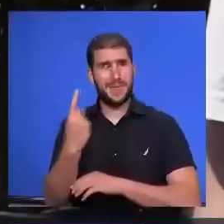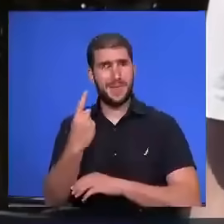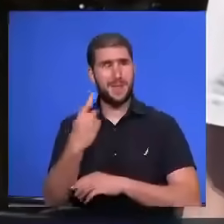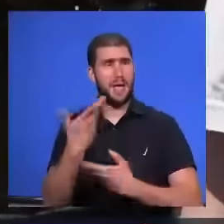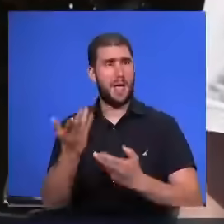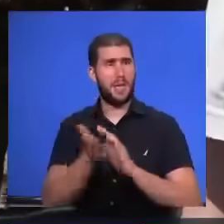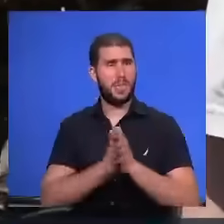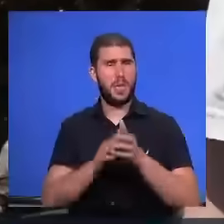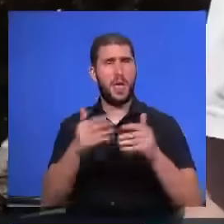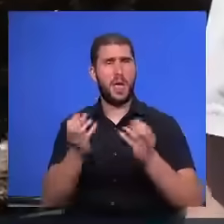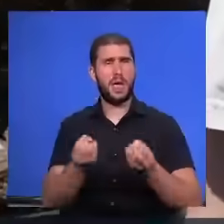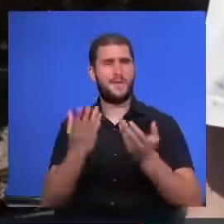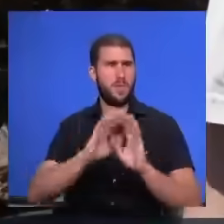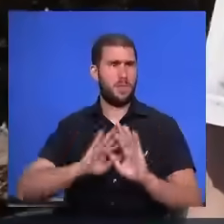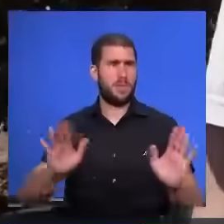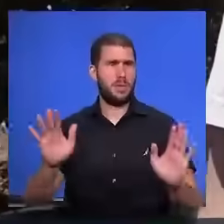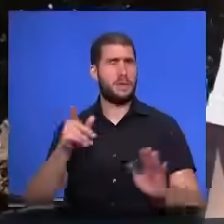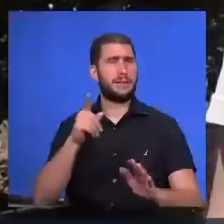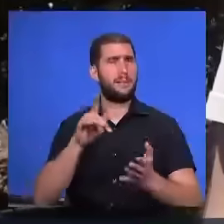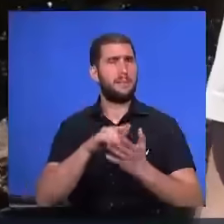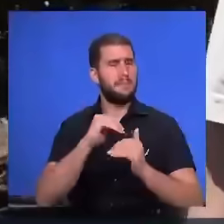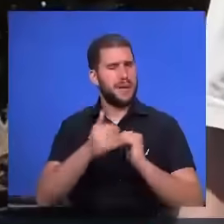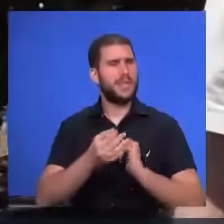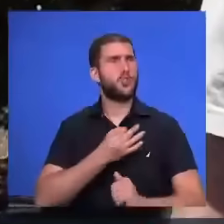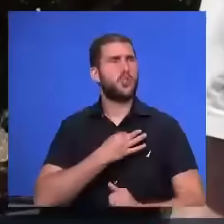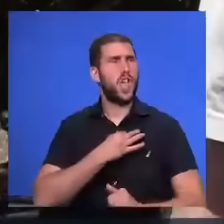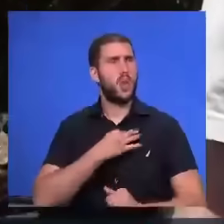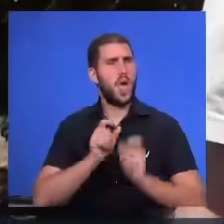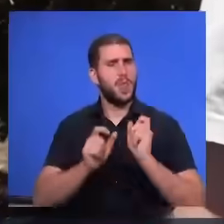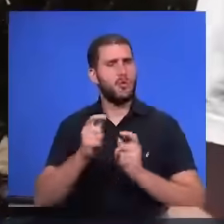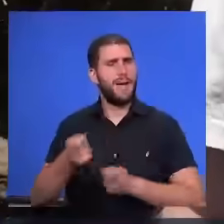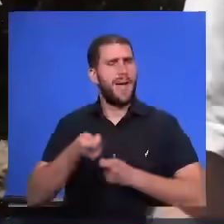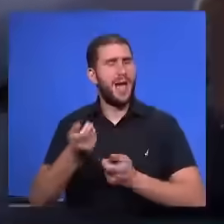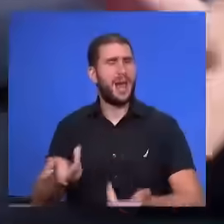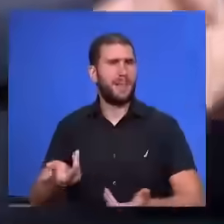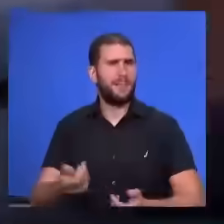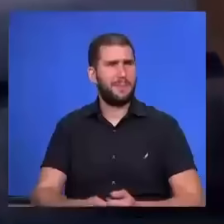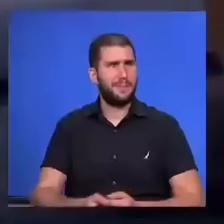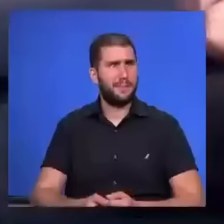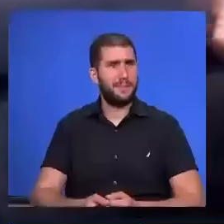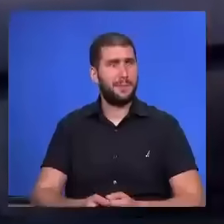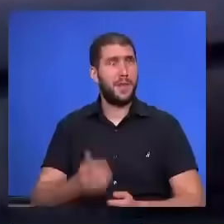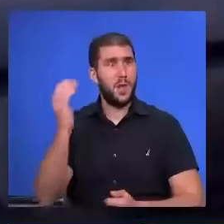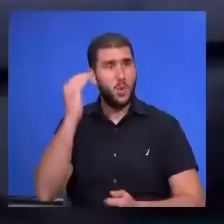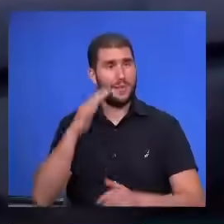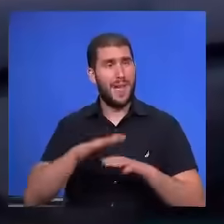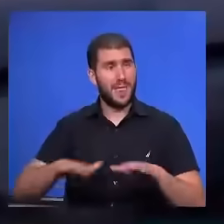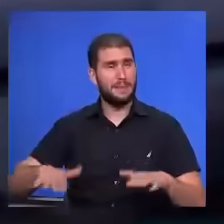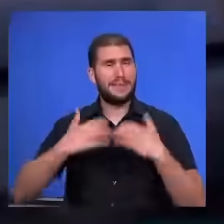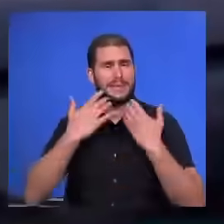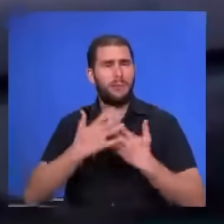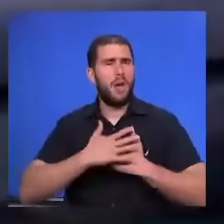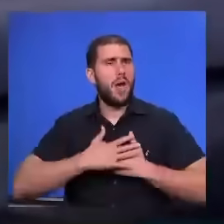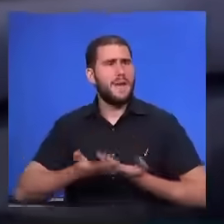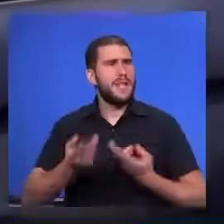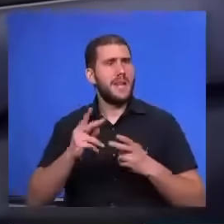לא יהיה לנו יבול. זה מקור פרנסה של האנשים, של החקלאים. דרוזים ואדמה זה סיפור אהבה. אי